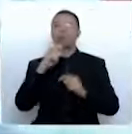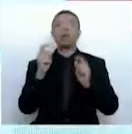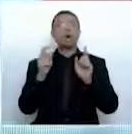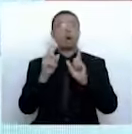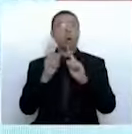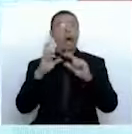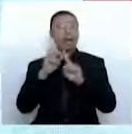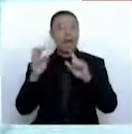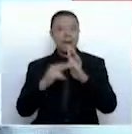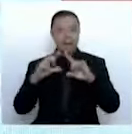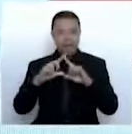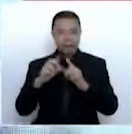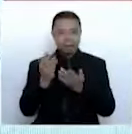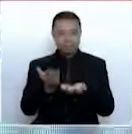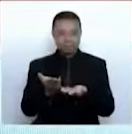Wardana Abioto MT.